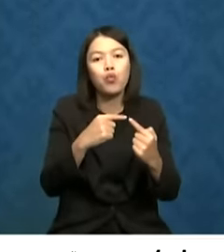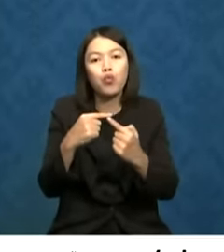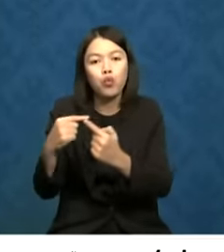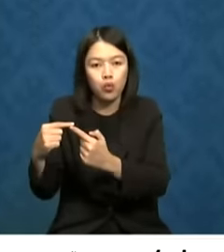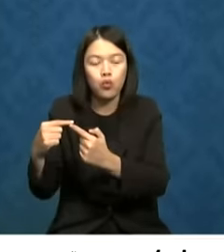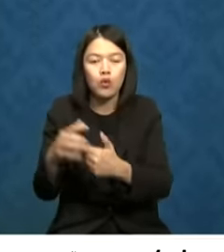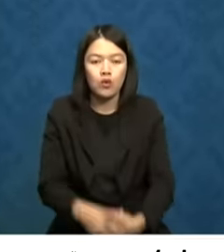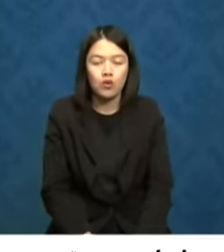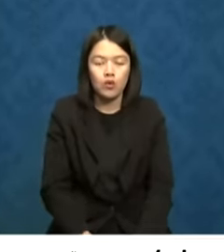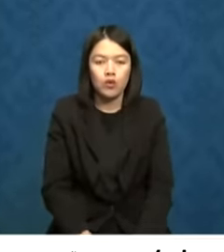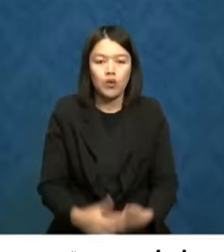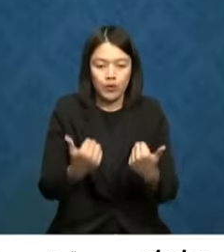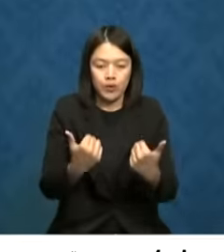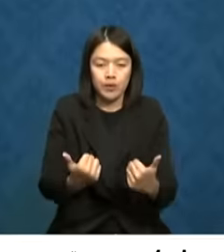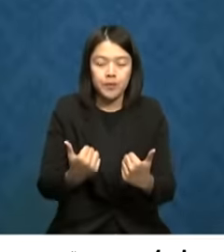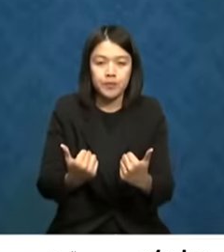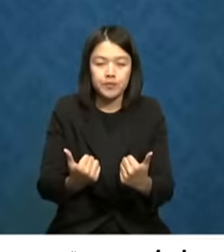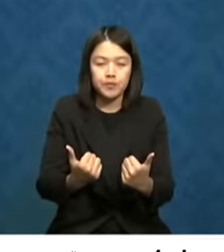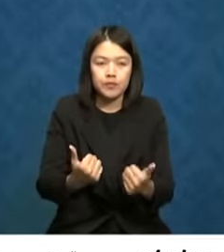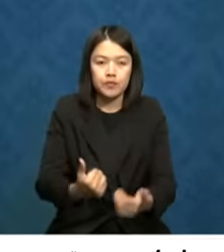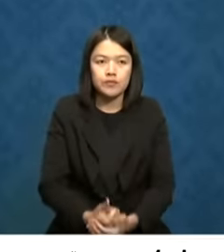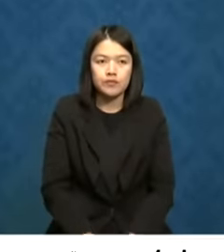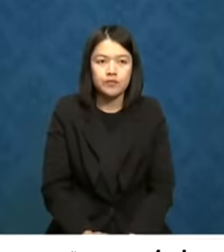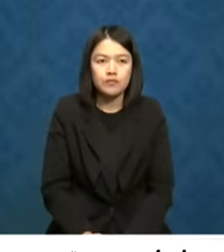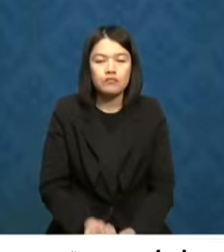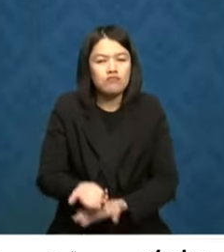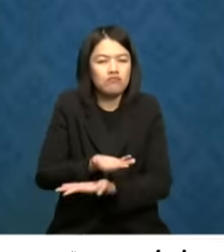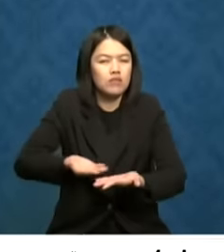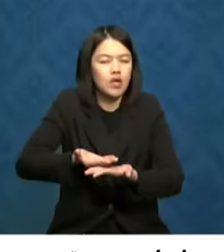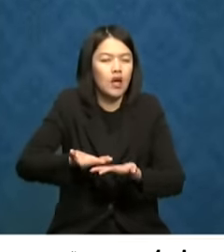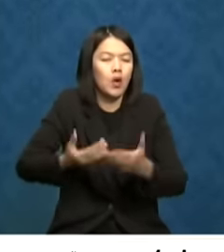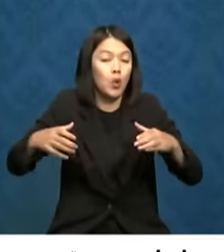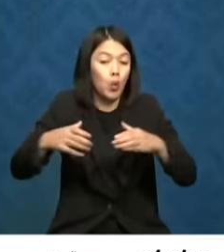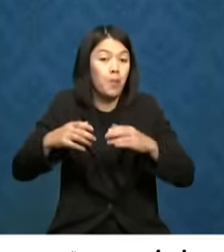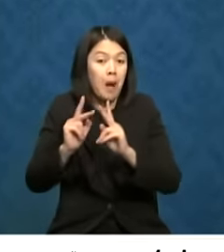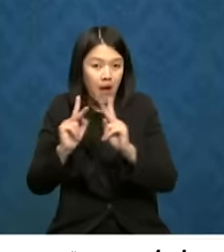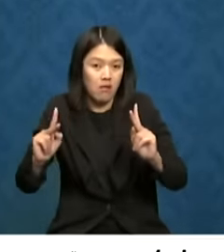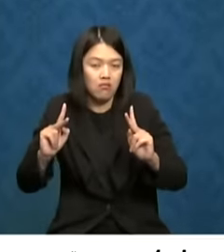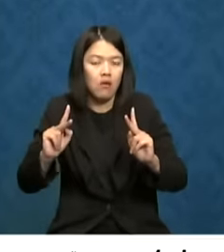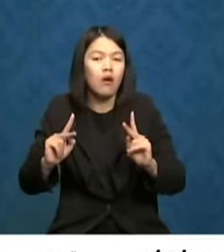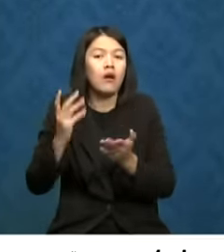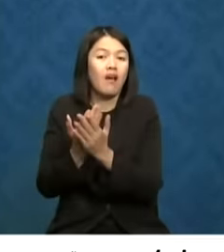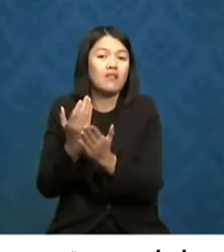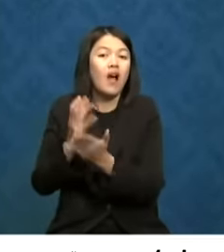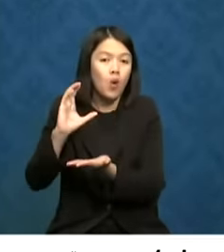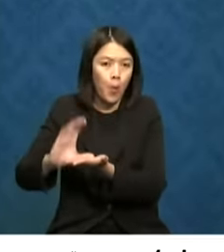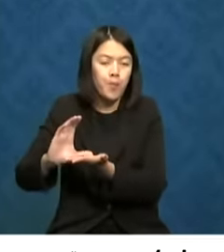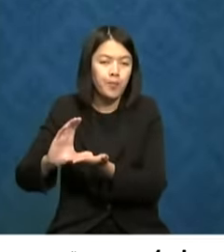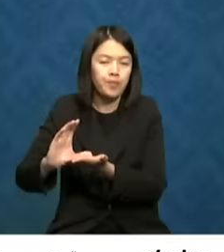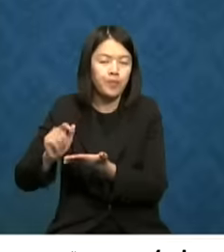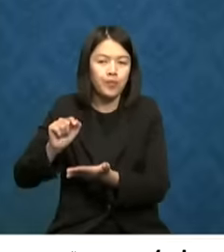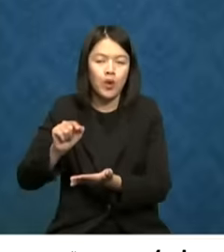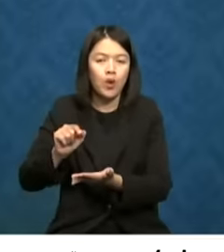เนื่องนอกจากนี้สิ่งที่พิจารณาในคณะกรรมาธิการงบประมาณโดย